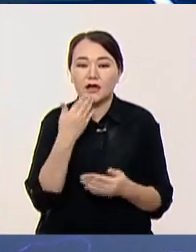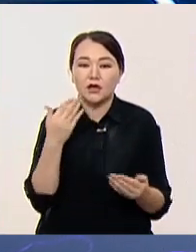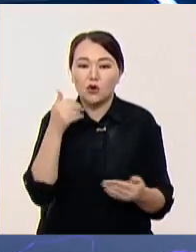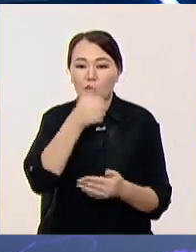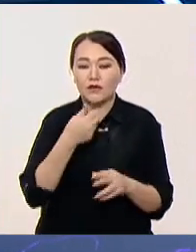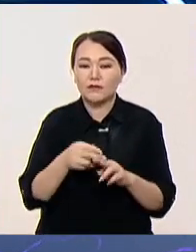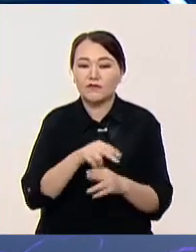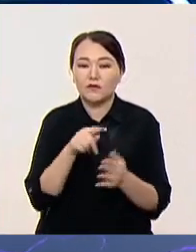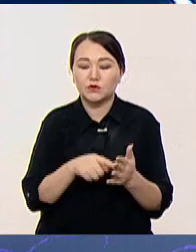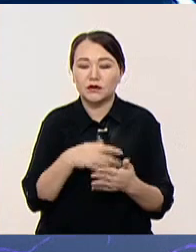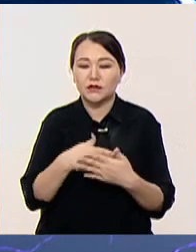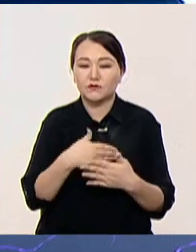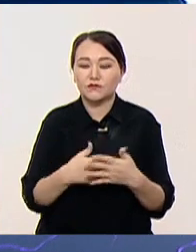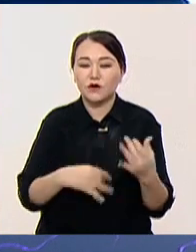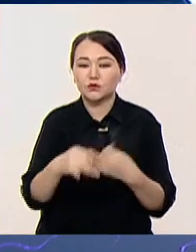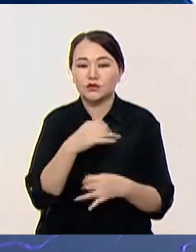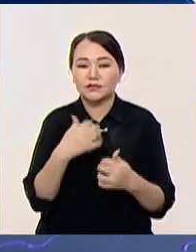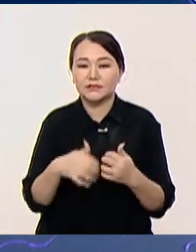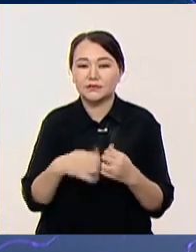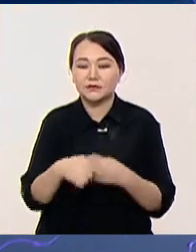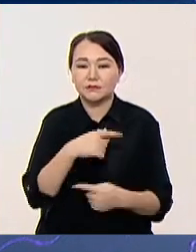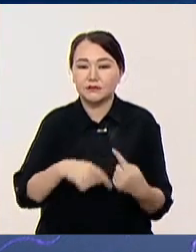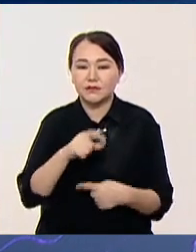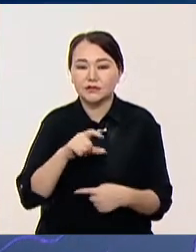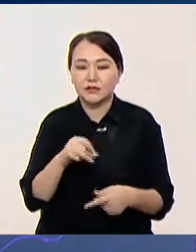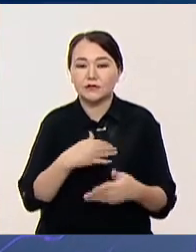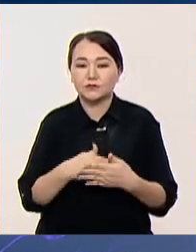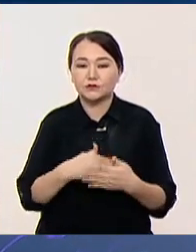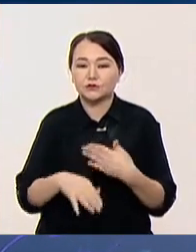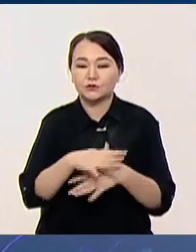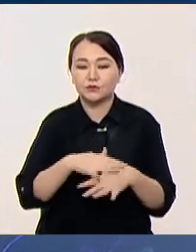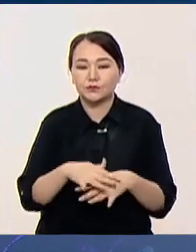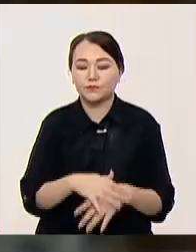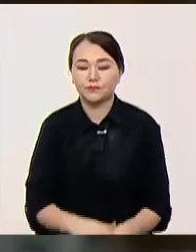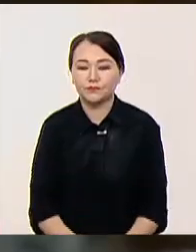этот вопрос активно обсуждался среди предпринимателей и общественности.